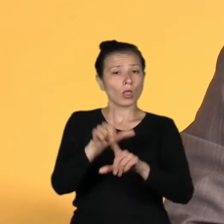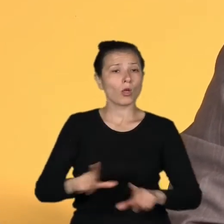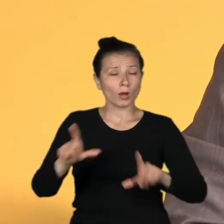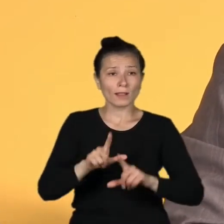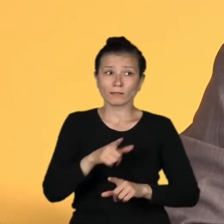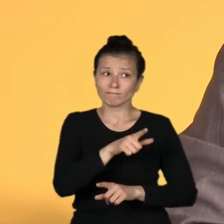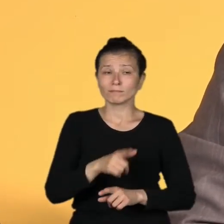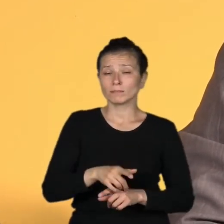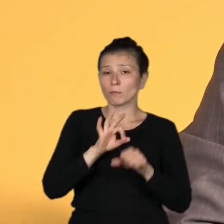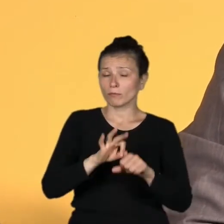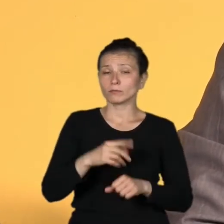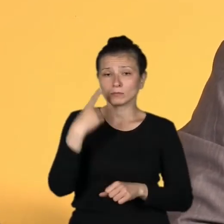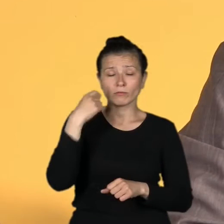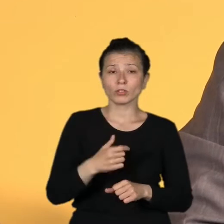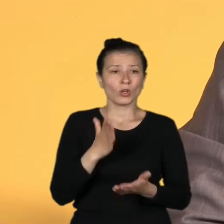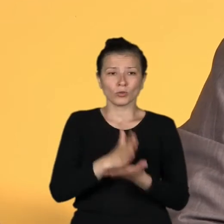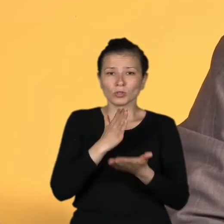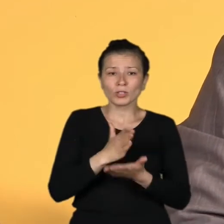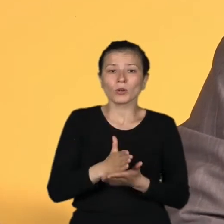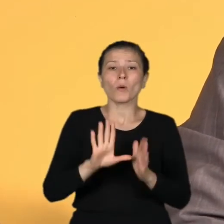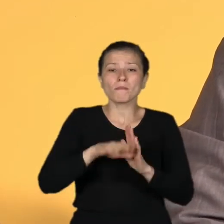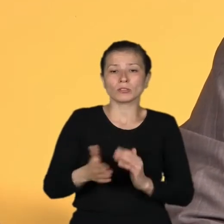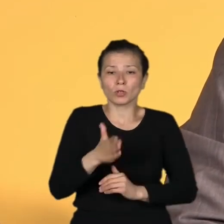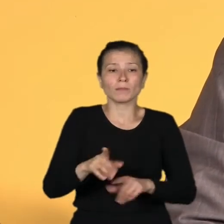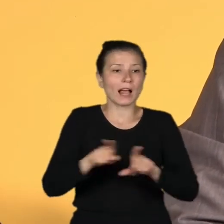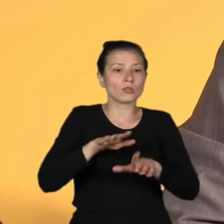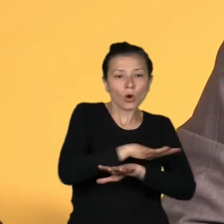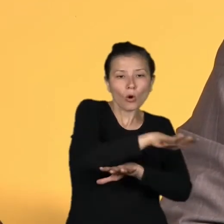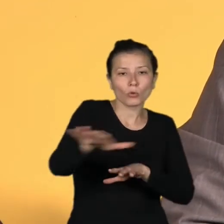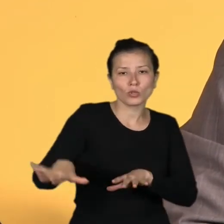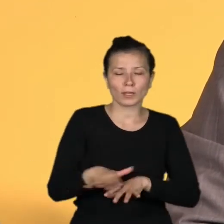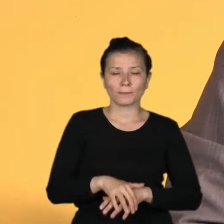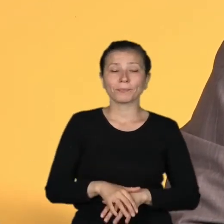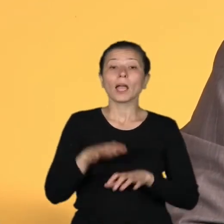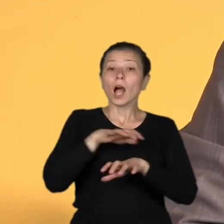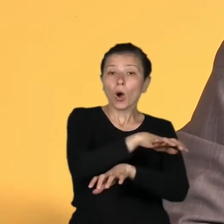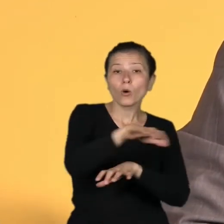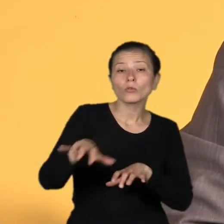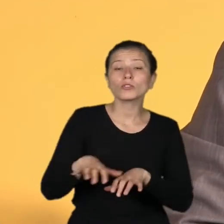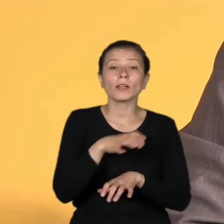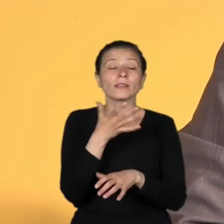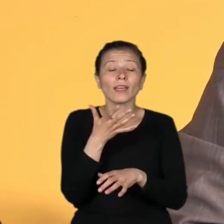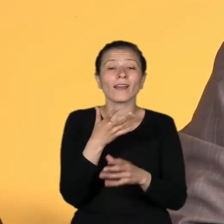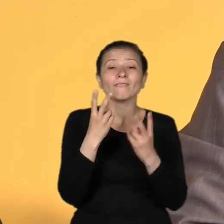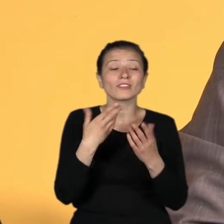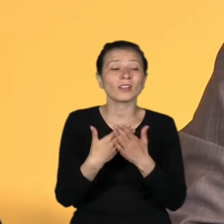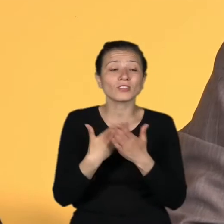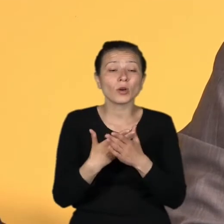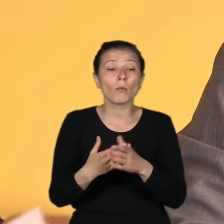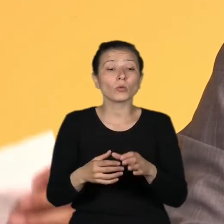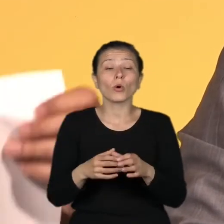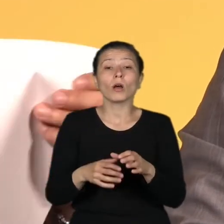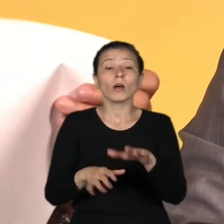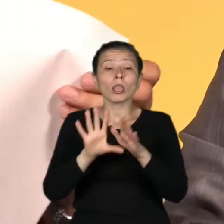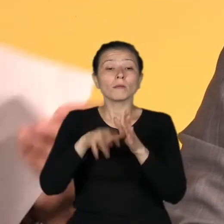same miasto Rybnik, ale całe otoczenie. To otoczenie o tyle jest istotne, że jest gospodarczo powiązane z miastem